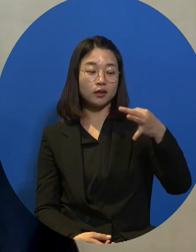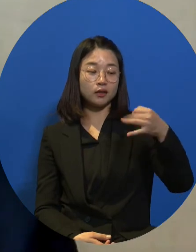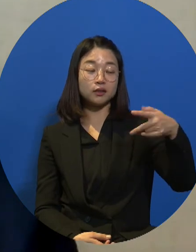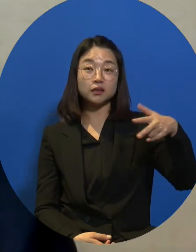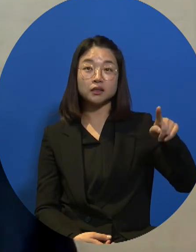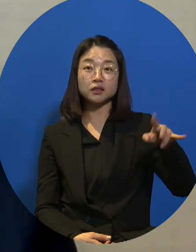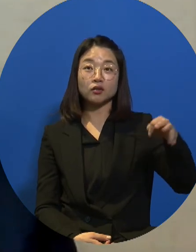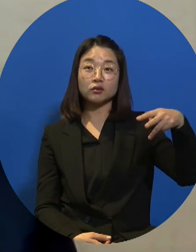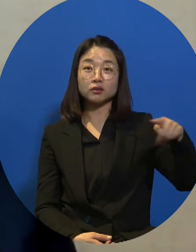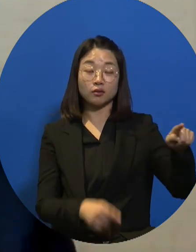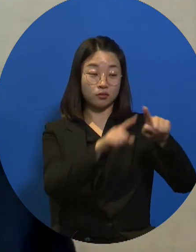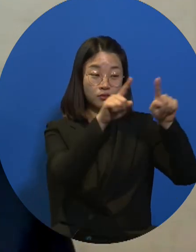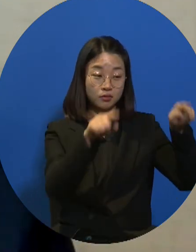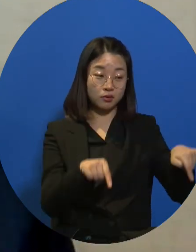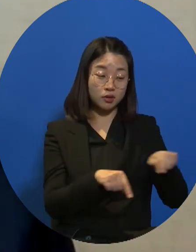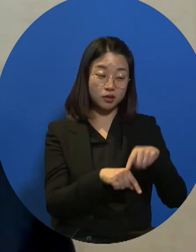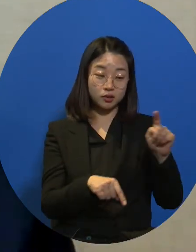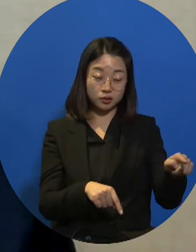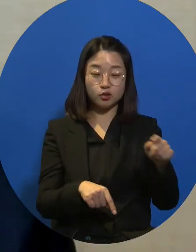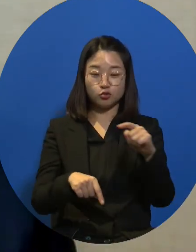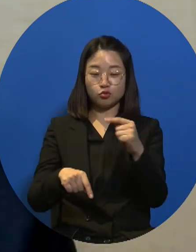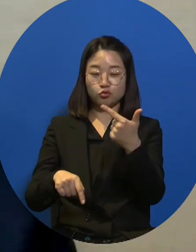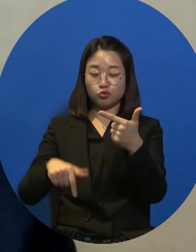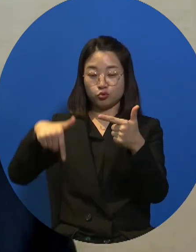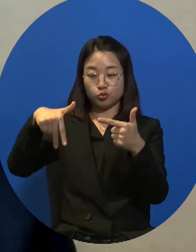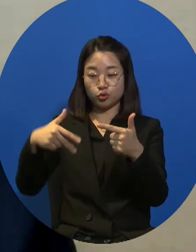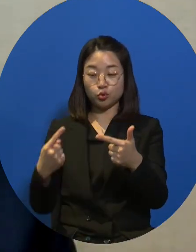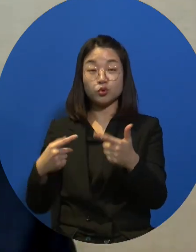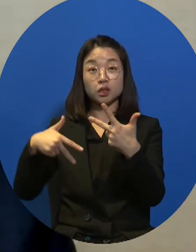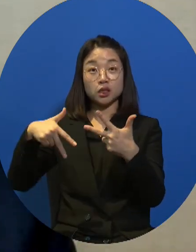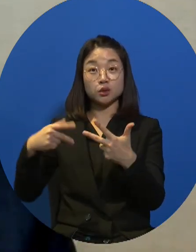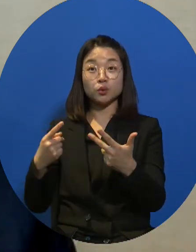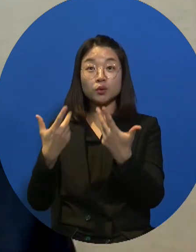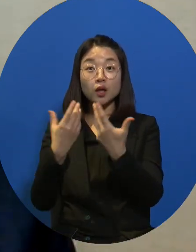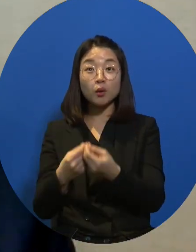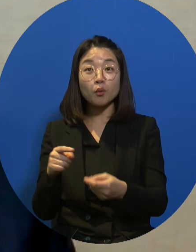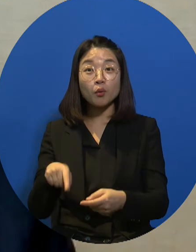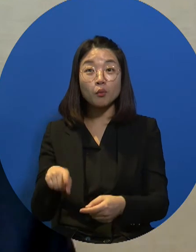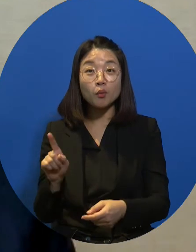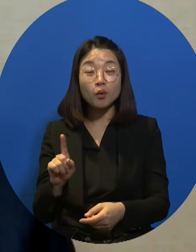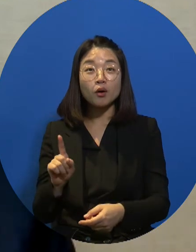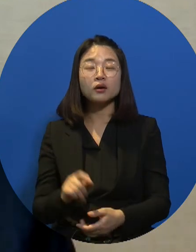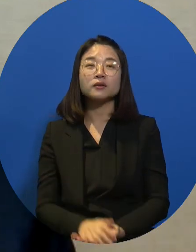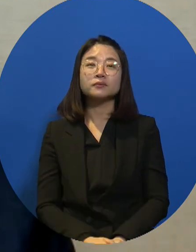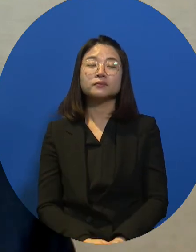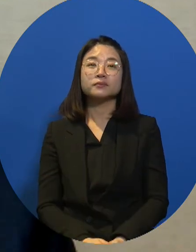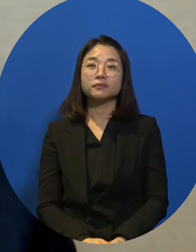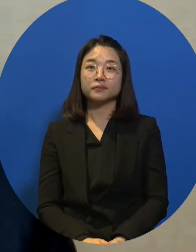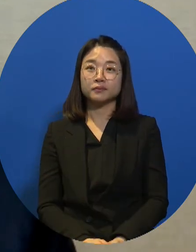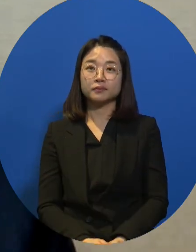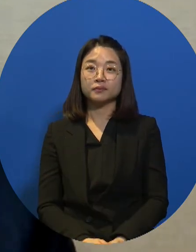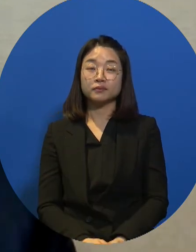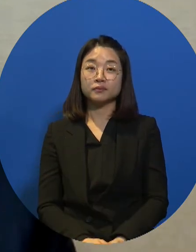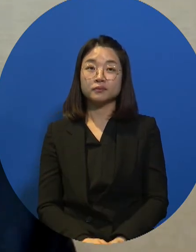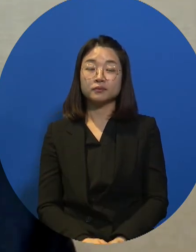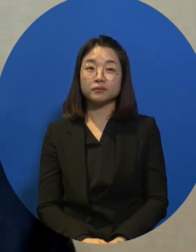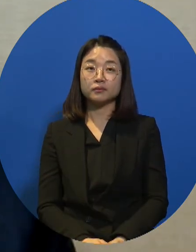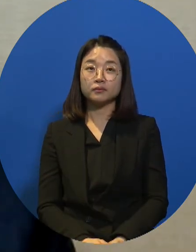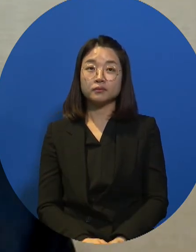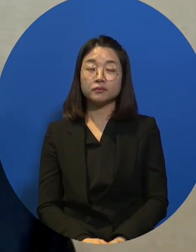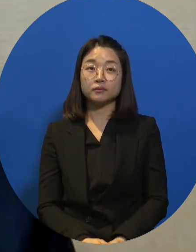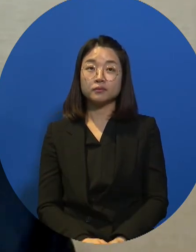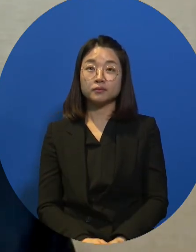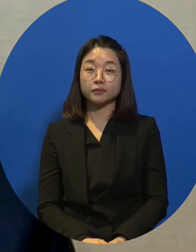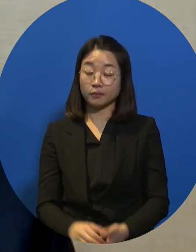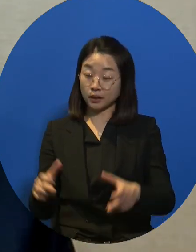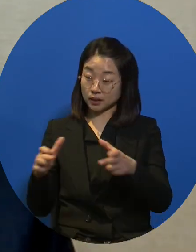관한 규정이 있습니다. 이 직권조사 제도는 개인진정제도와 함께 당사국의 그 장애인